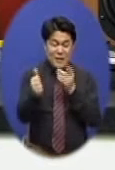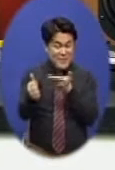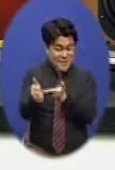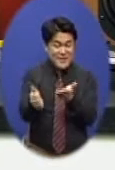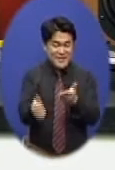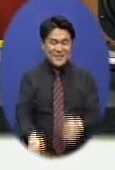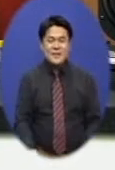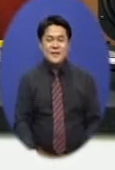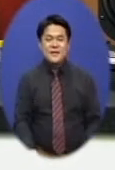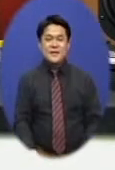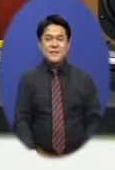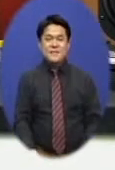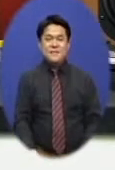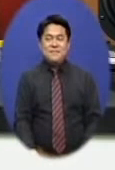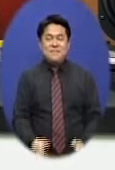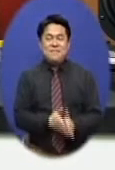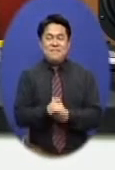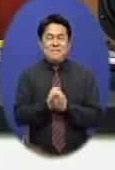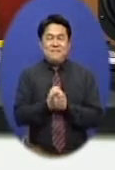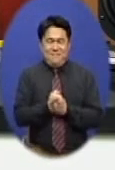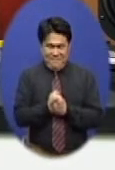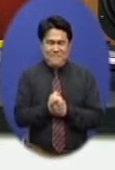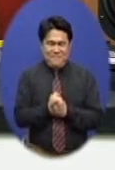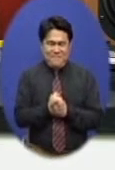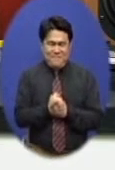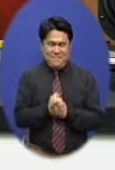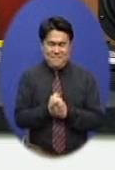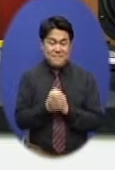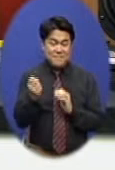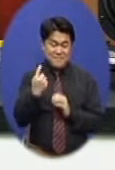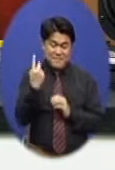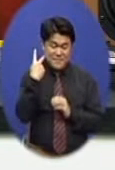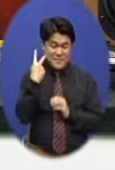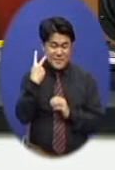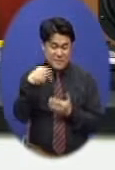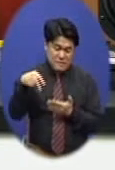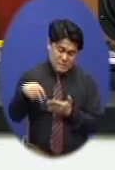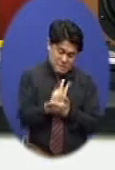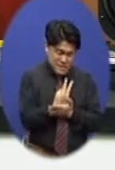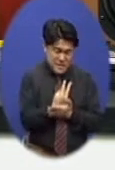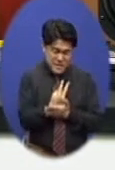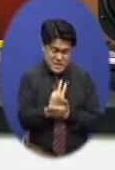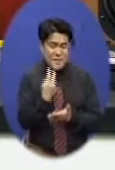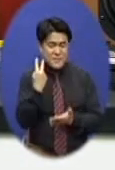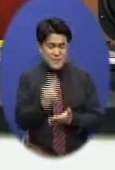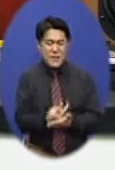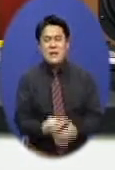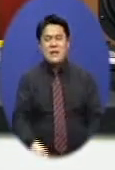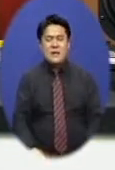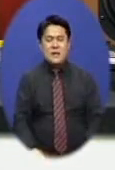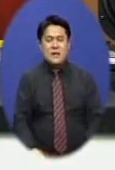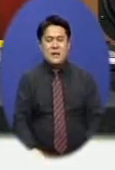말씀 해주세요. 어쨌든 저희 엊그저께 또 빈판길에 넘어져가지고요. 저기